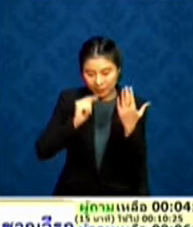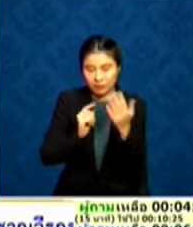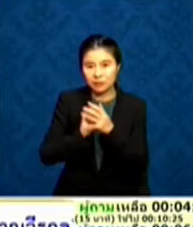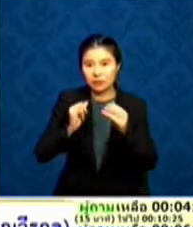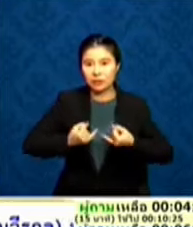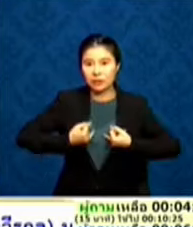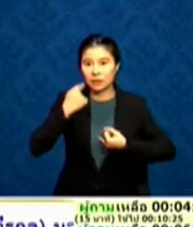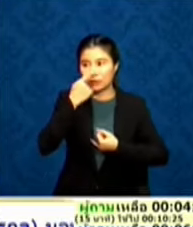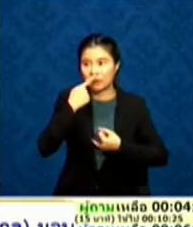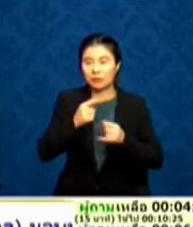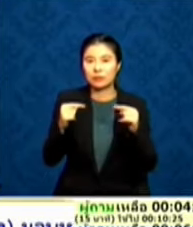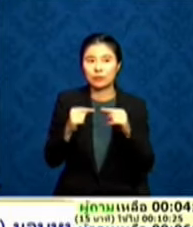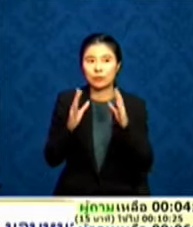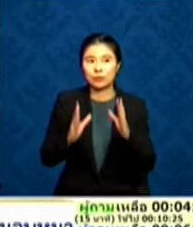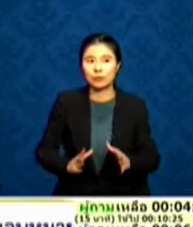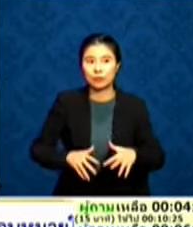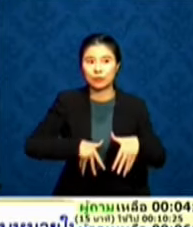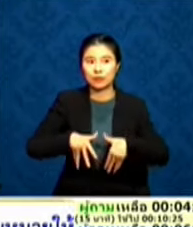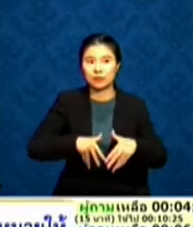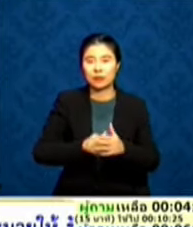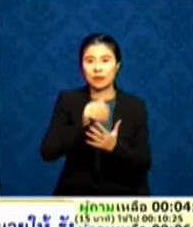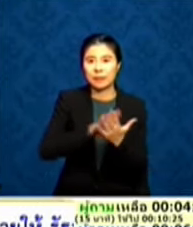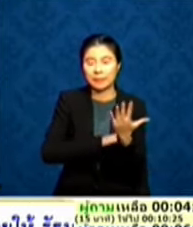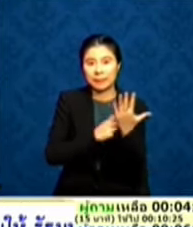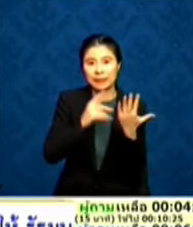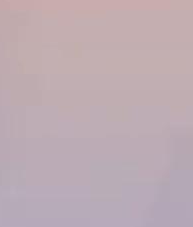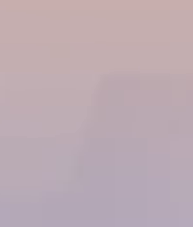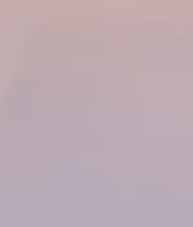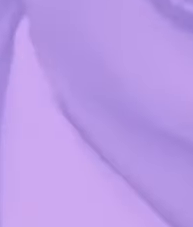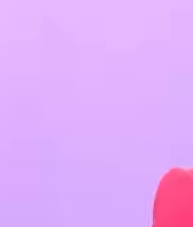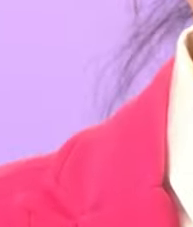องชื่นชมที่ท่านนั้นมาตอบกระทู้ให้กับฝั่งฝ่ายค้านนะ